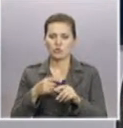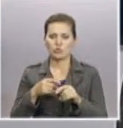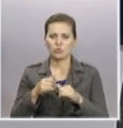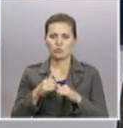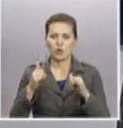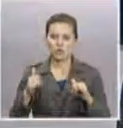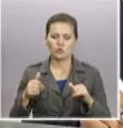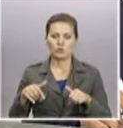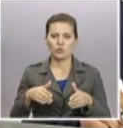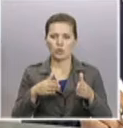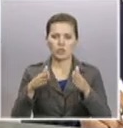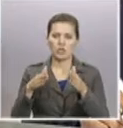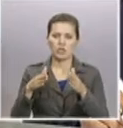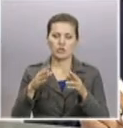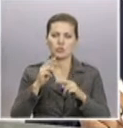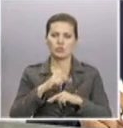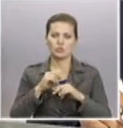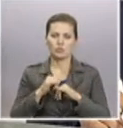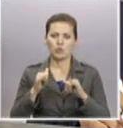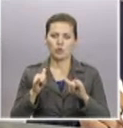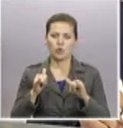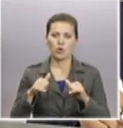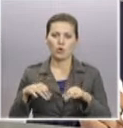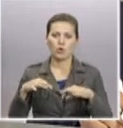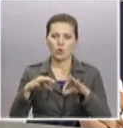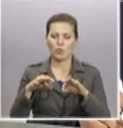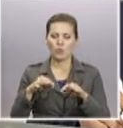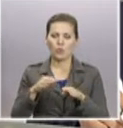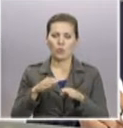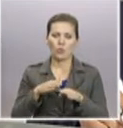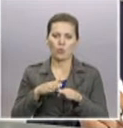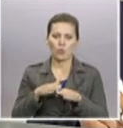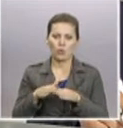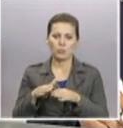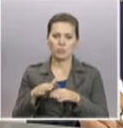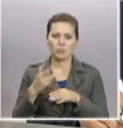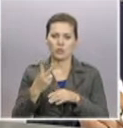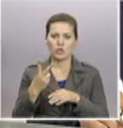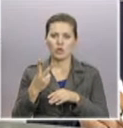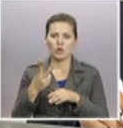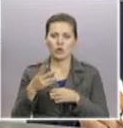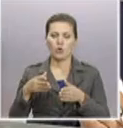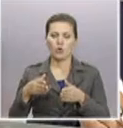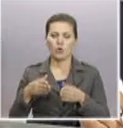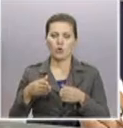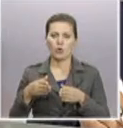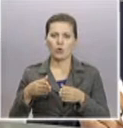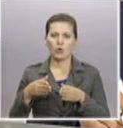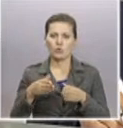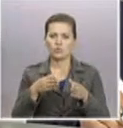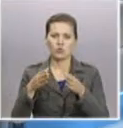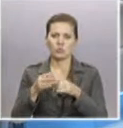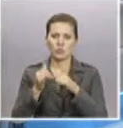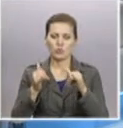жолдар түзату жұмыстарында жол қозғалысы толығымен және 2 жолайрықта жол